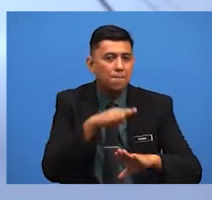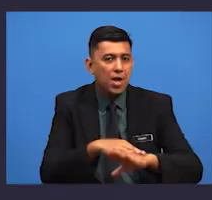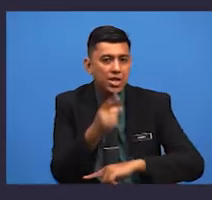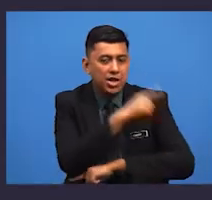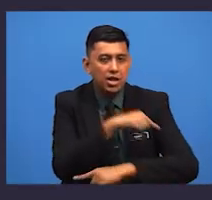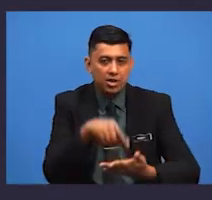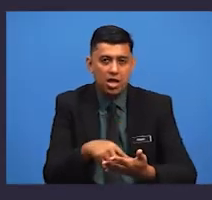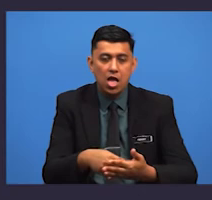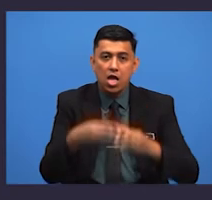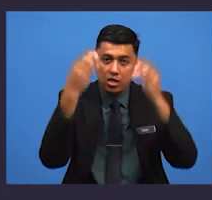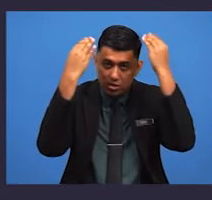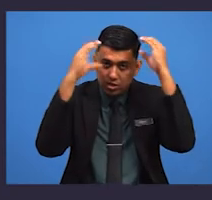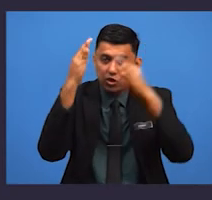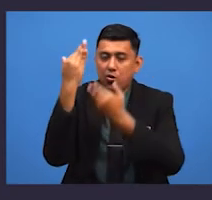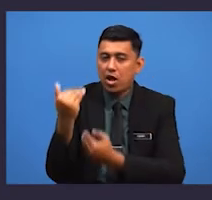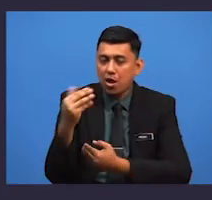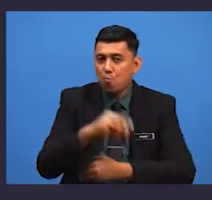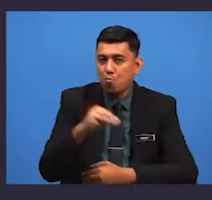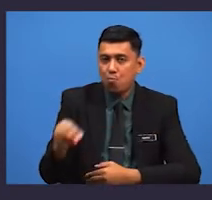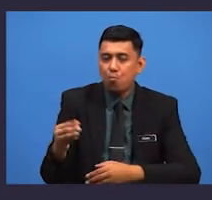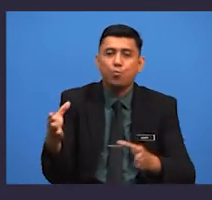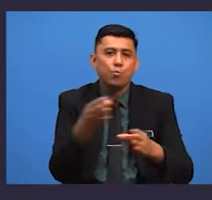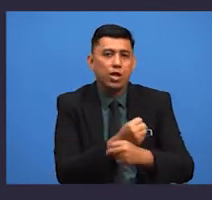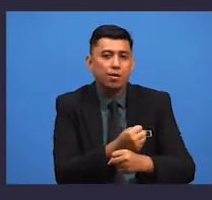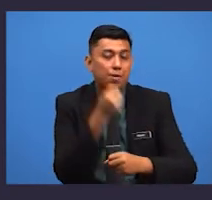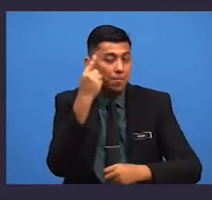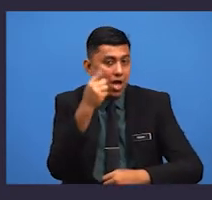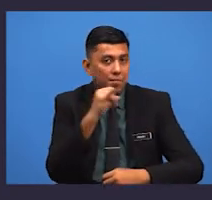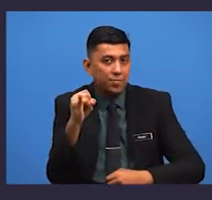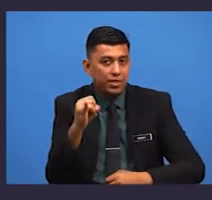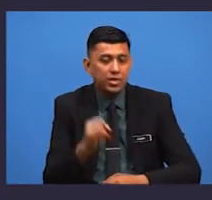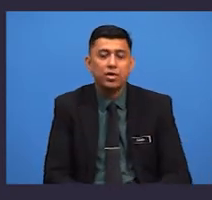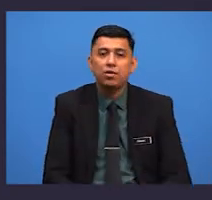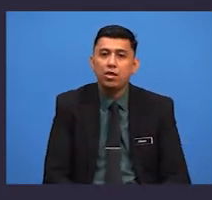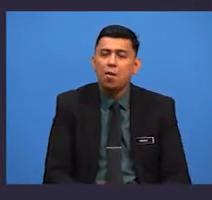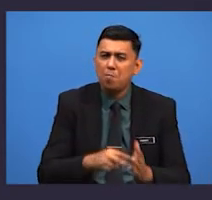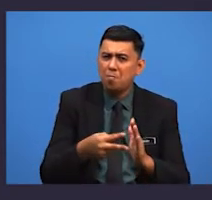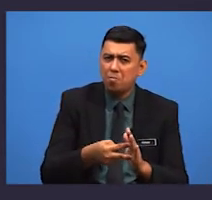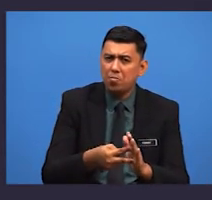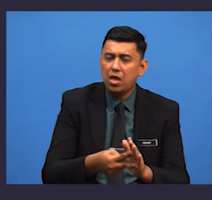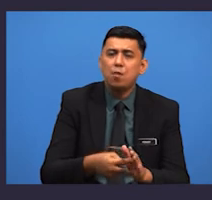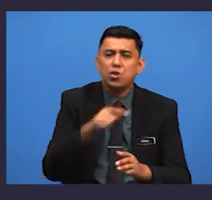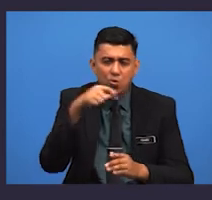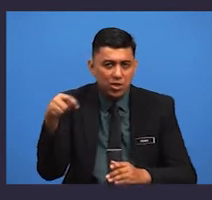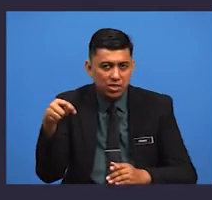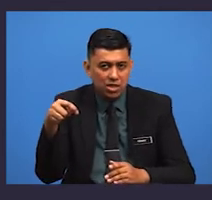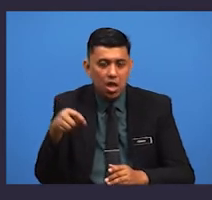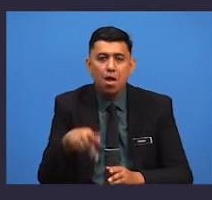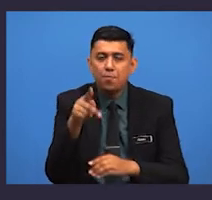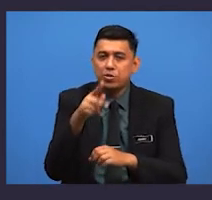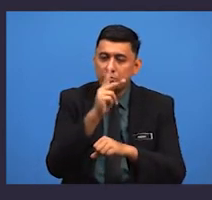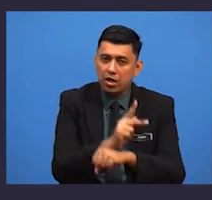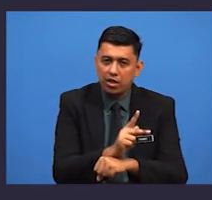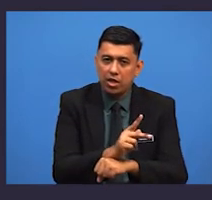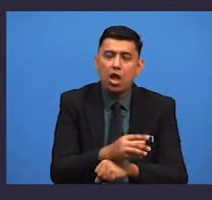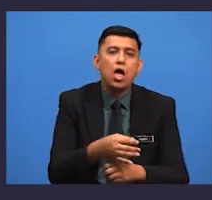ini. Cikgu berharap murid-murid dapat memahami konsep menulis sudu kod